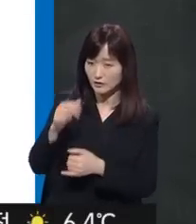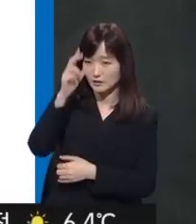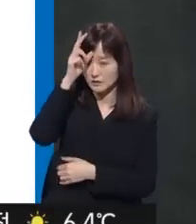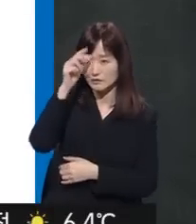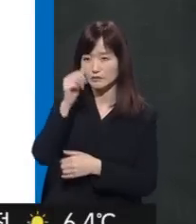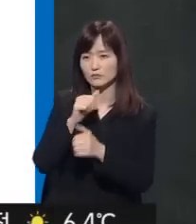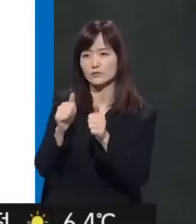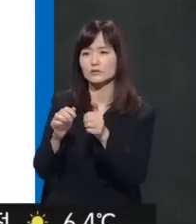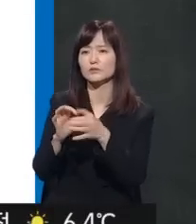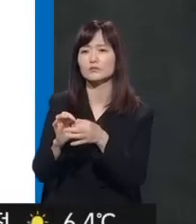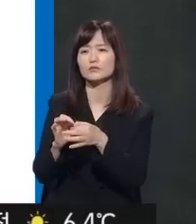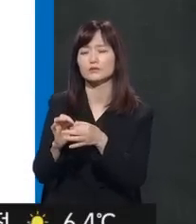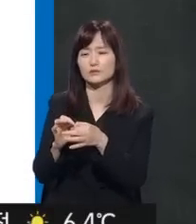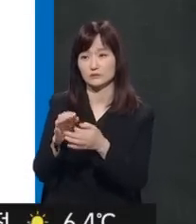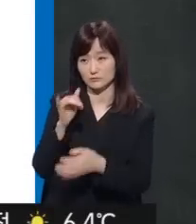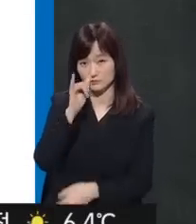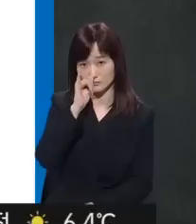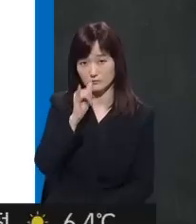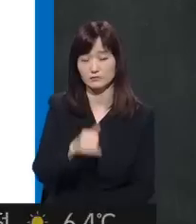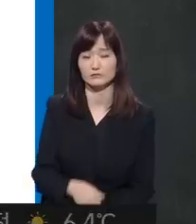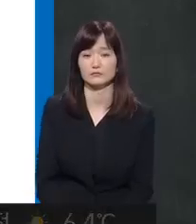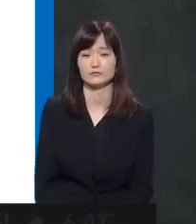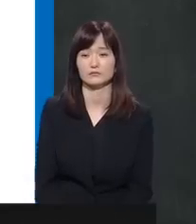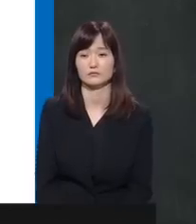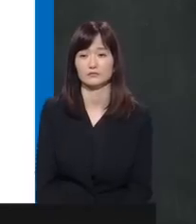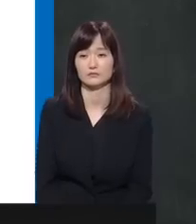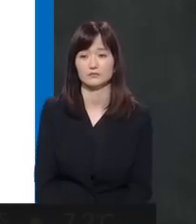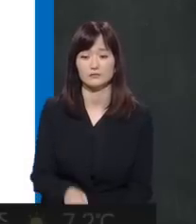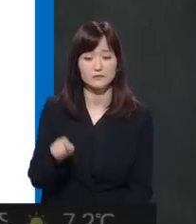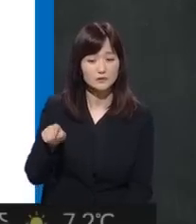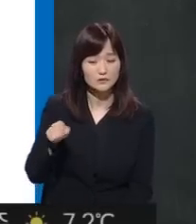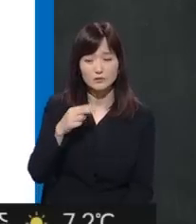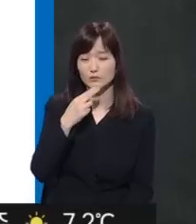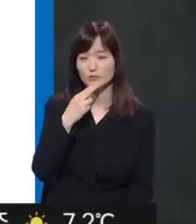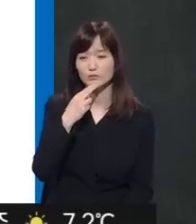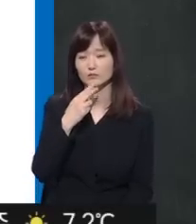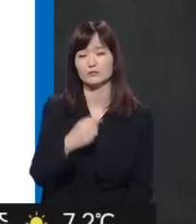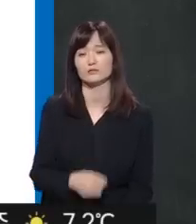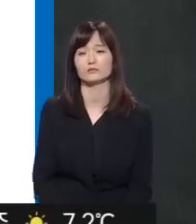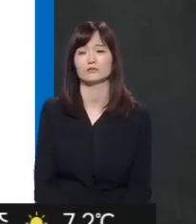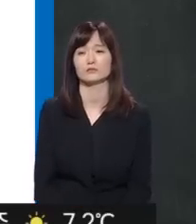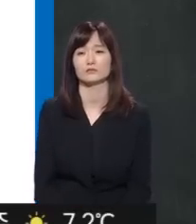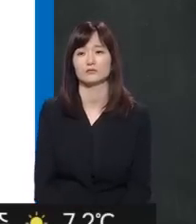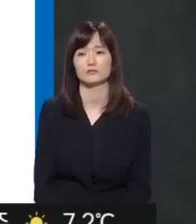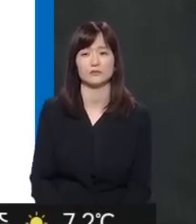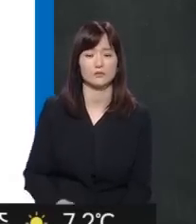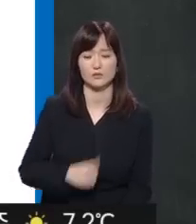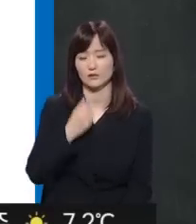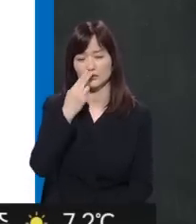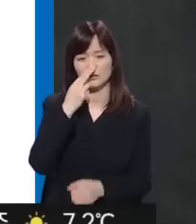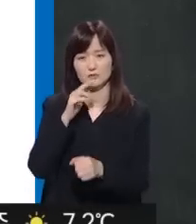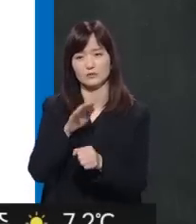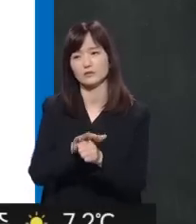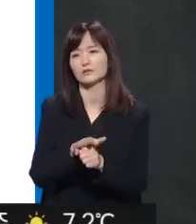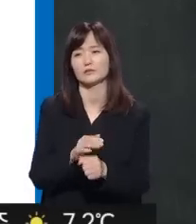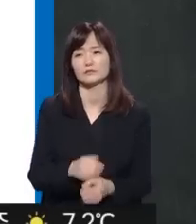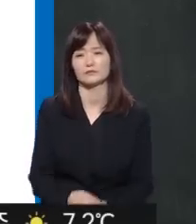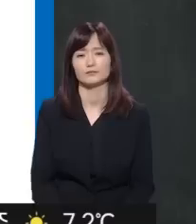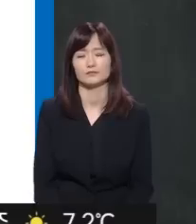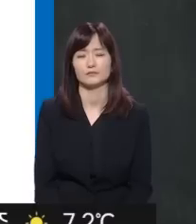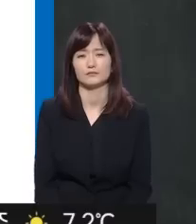변호사를 통해서 얼마든지 할 수 있는 상황이었는데 그런 시도도 한번 안 하다가 이렇게 얘기를 하니까 화가 나고 어이가 없었다 이렇게